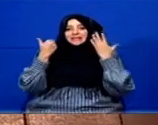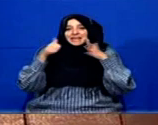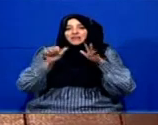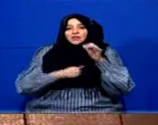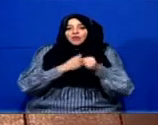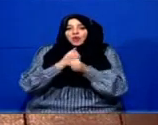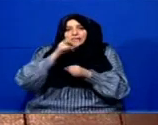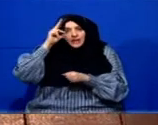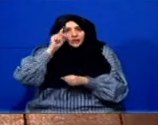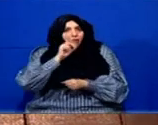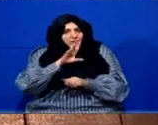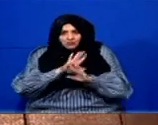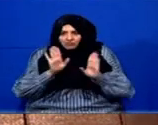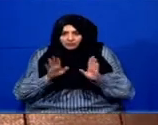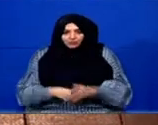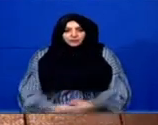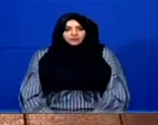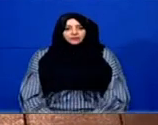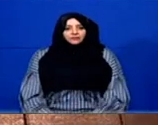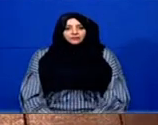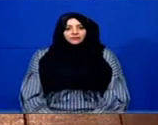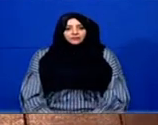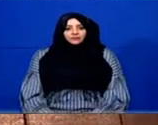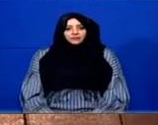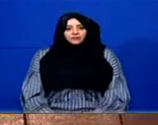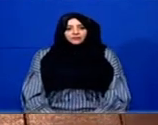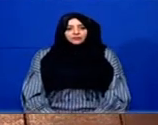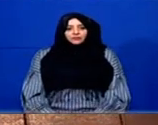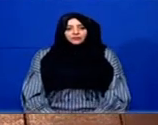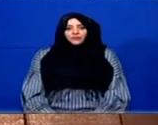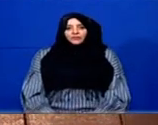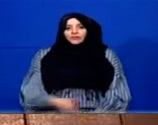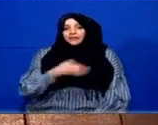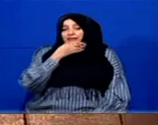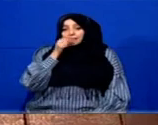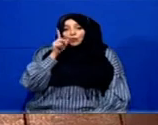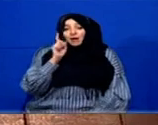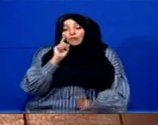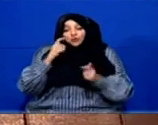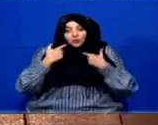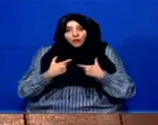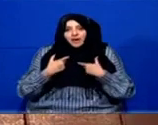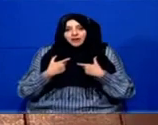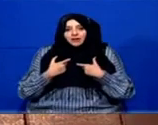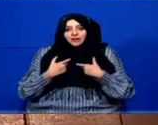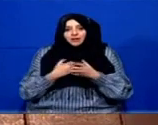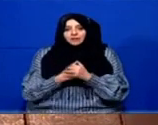ذكورن وايناس عند الذكور وعند الاناث لذلك انت يا روحي